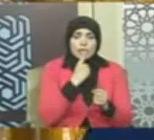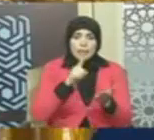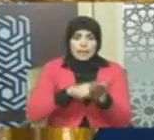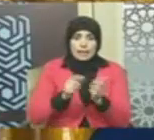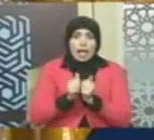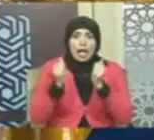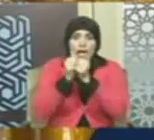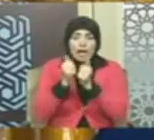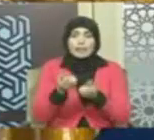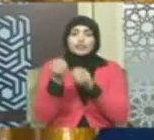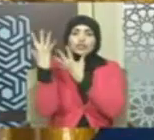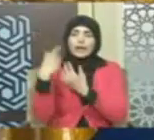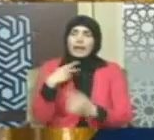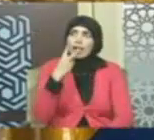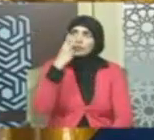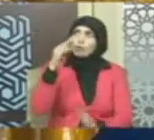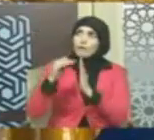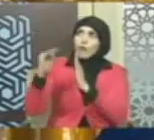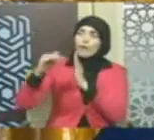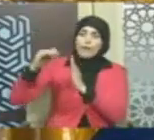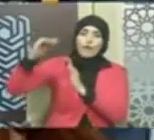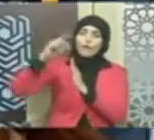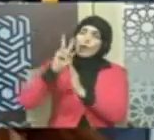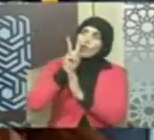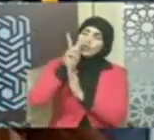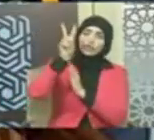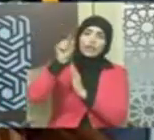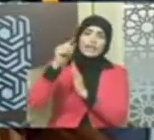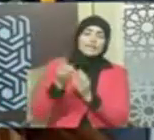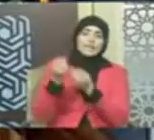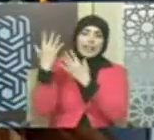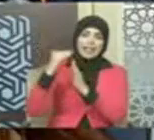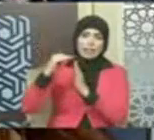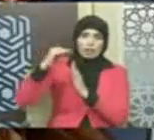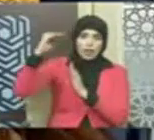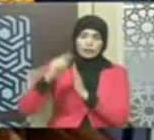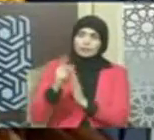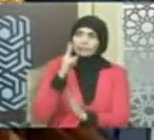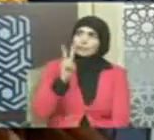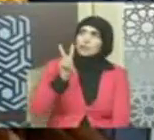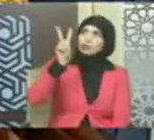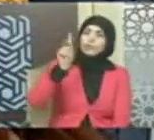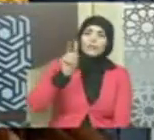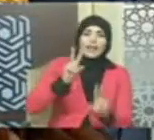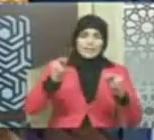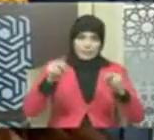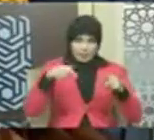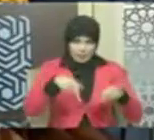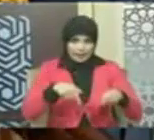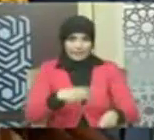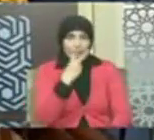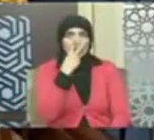ينظرون إلى من فوقهم في الدرجات العلى منها، كما تنظرون الآن